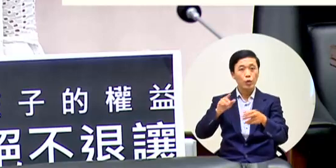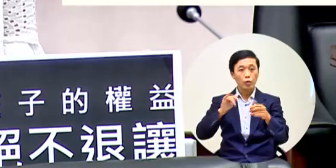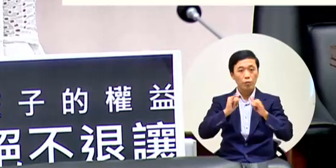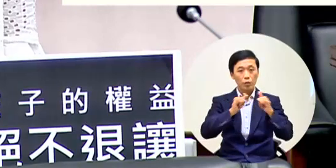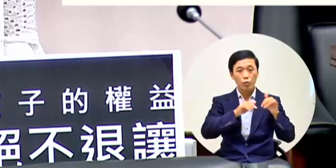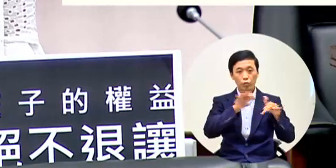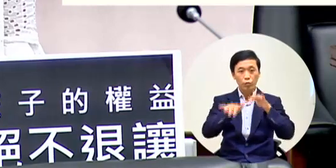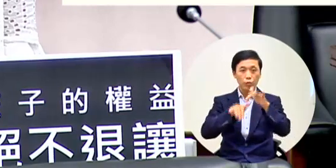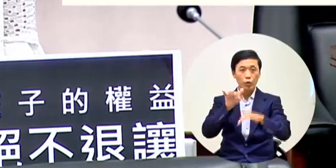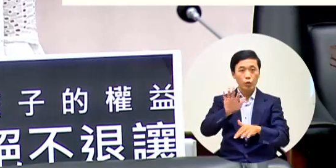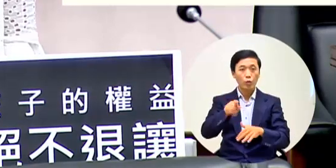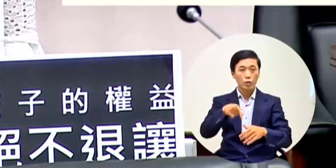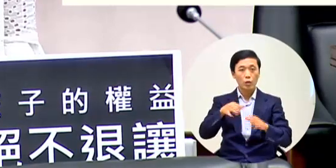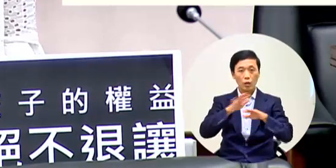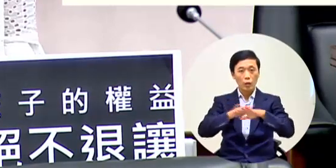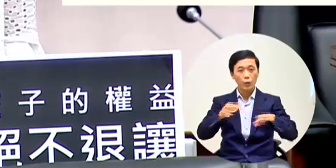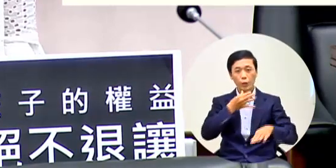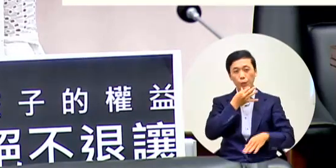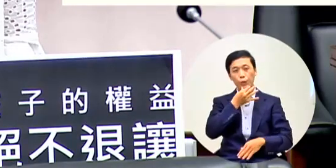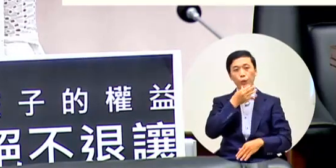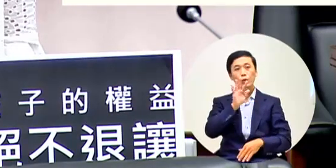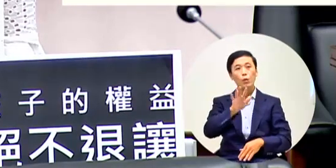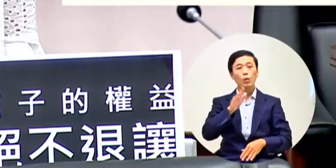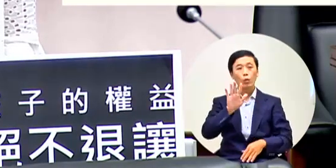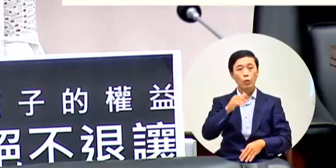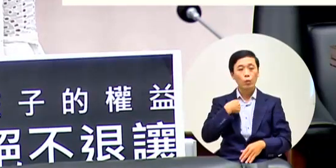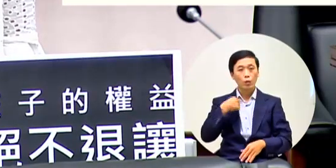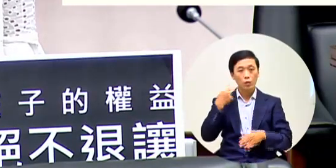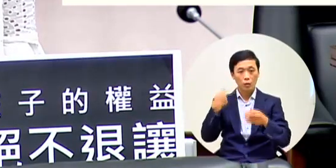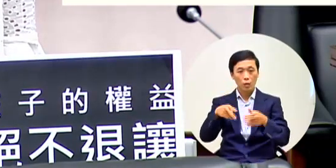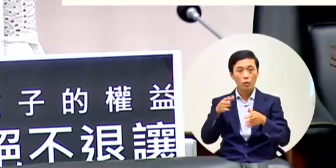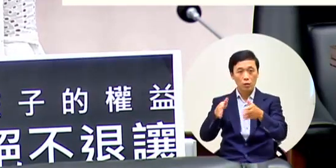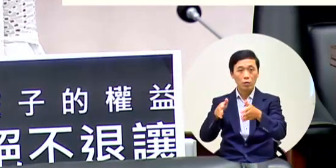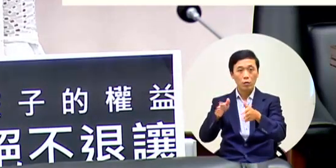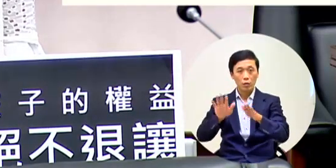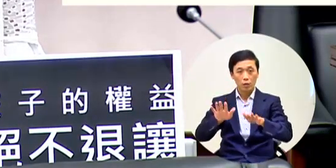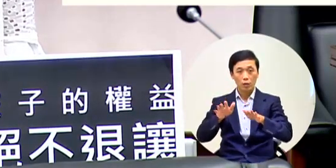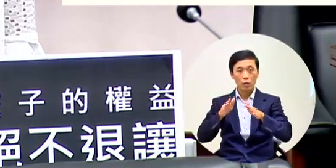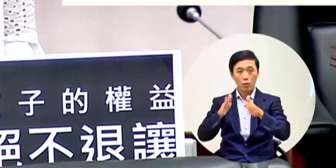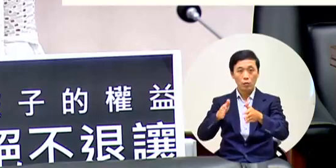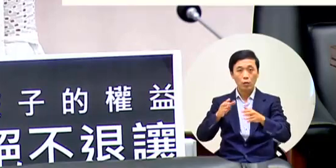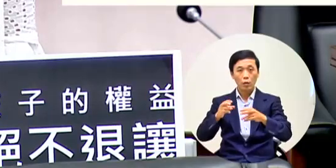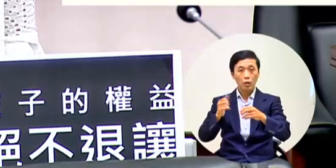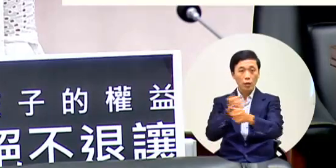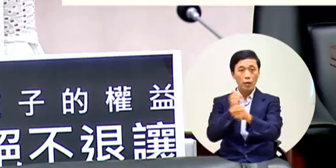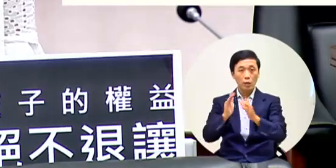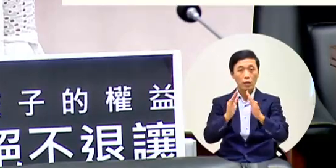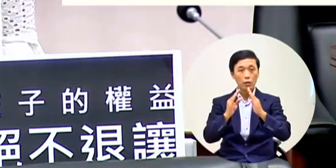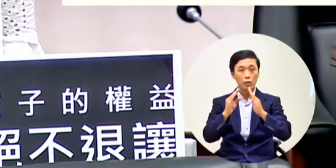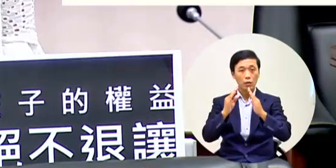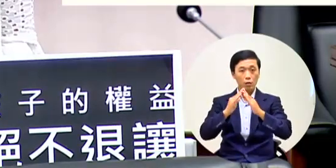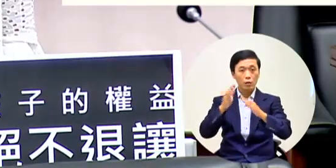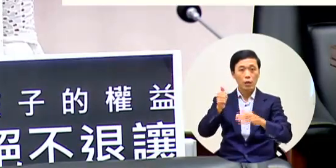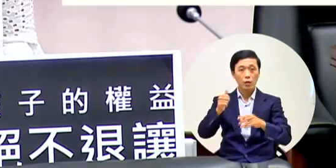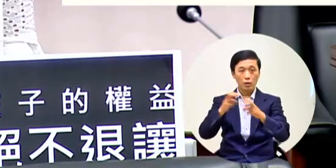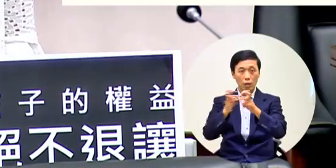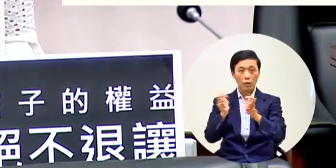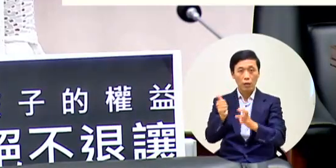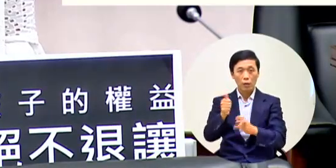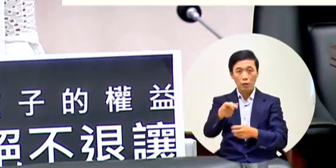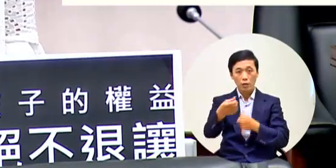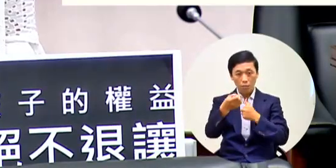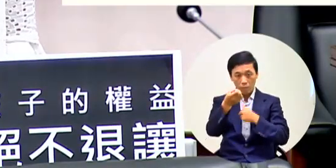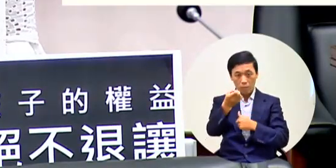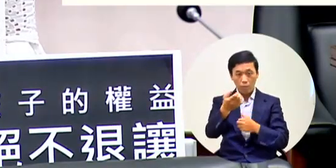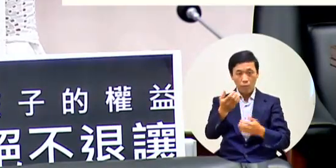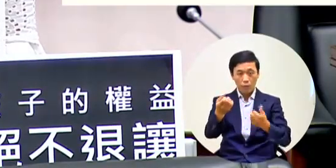问题，我也在这边跟我们的杨市长，我可不可以请你这个地方跟我们承诺一下，这个案子有